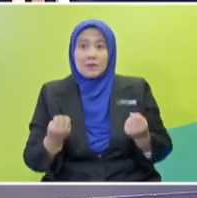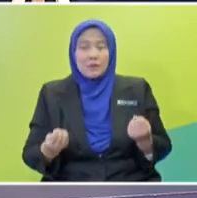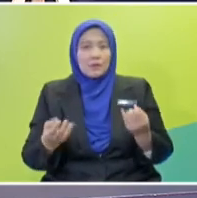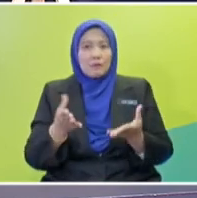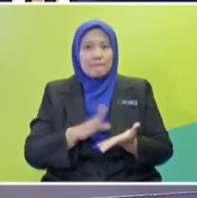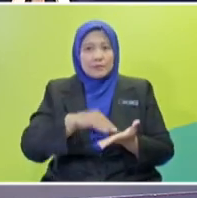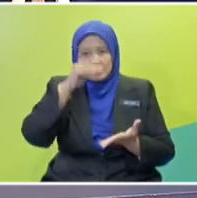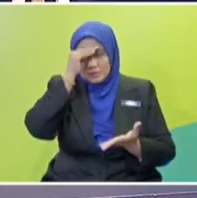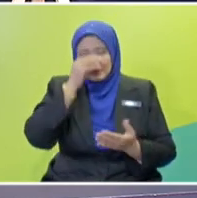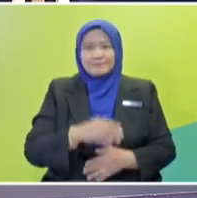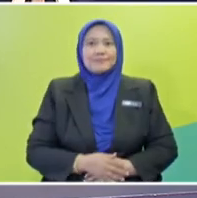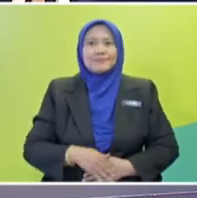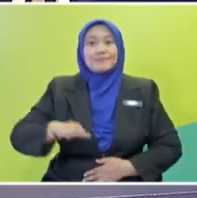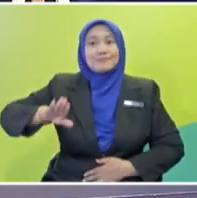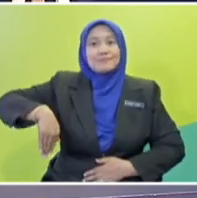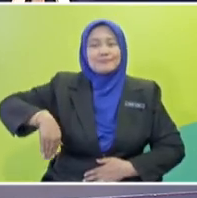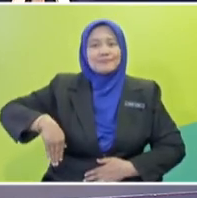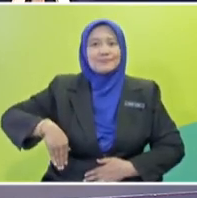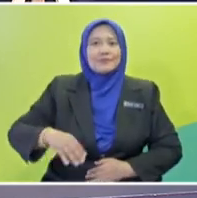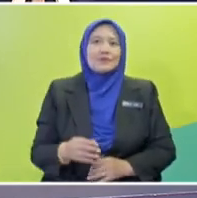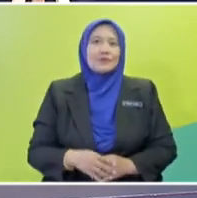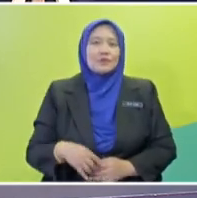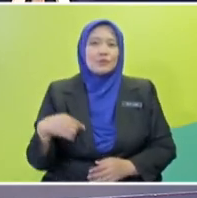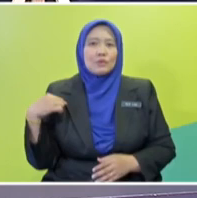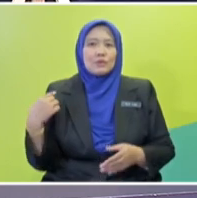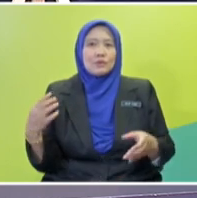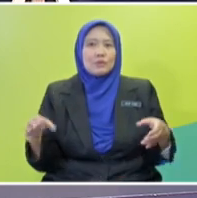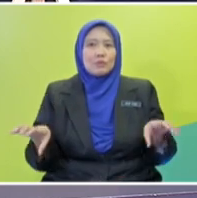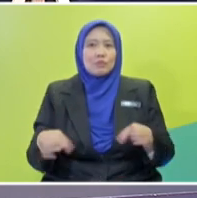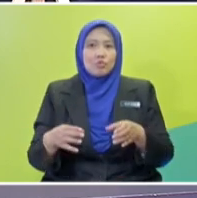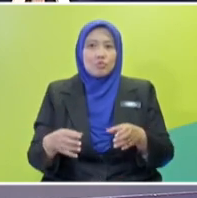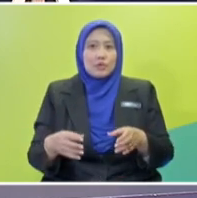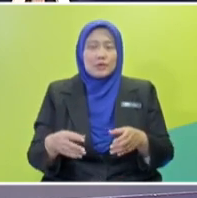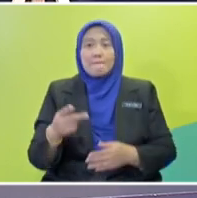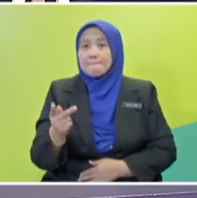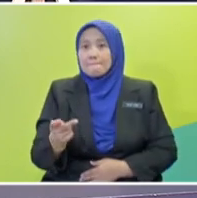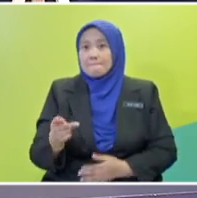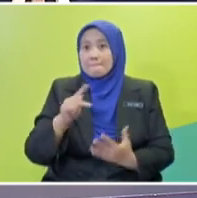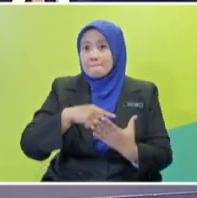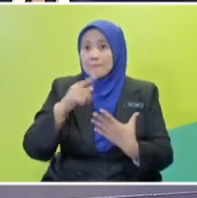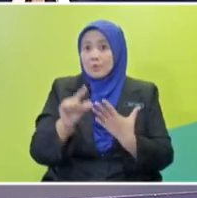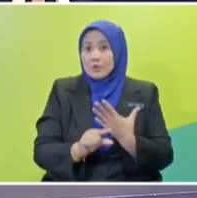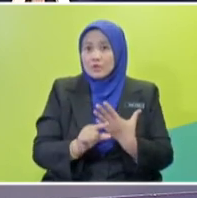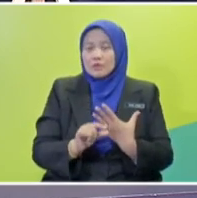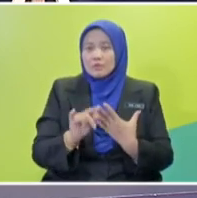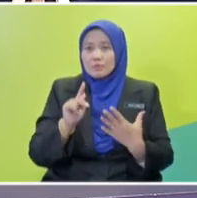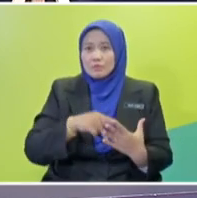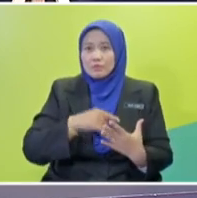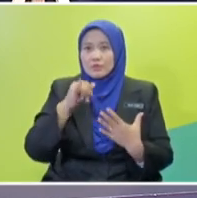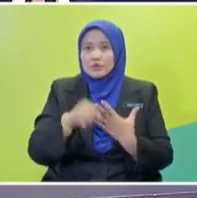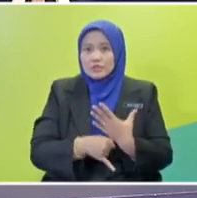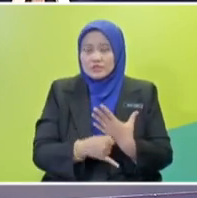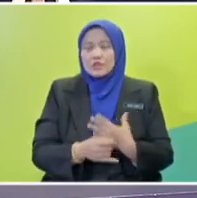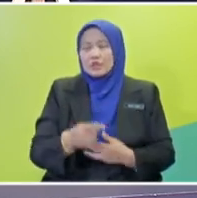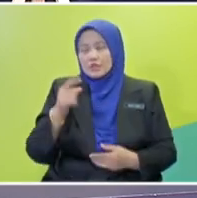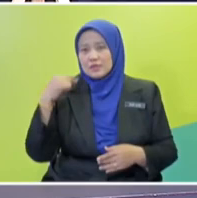sebelum kita buat Project memang kita akan Buatlah Karan kenapa lah Karan itu ialah kita punya sumber ide bagaimana kita hasilkan